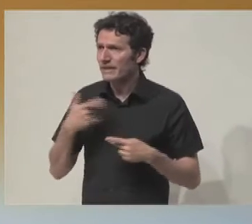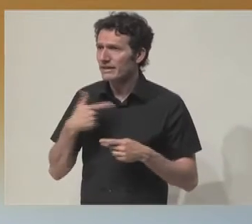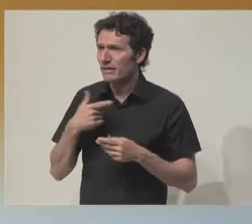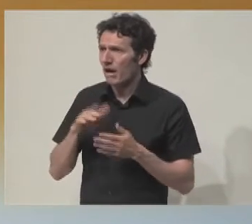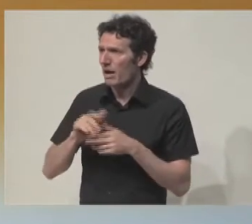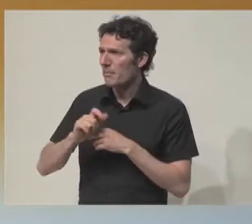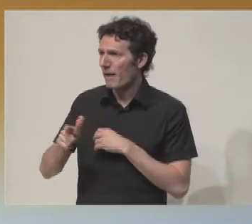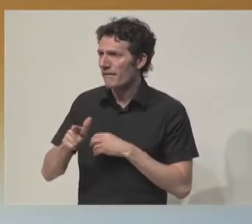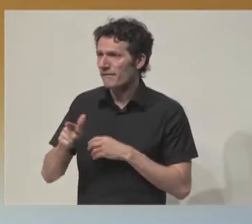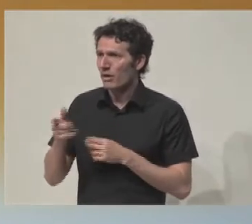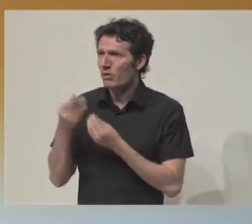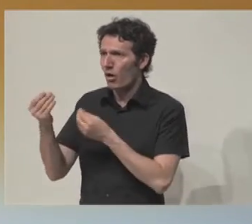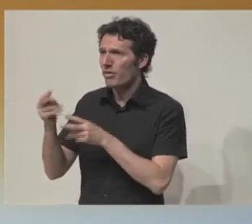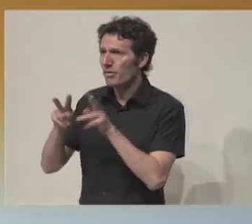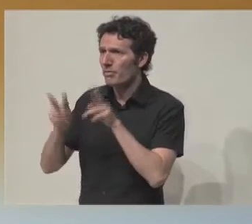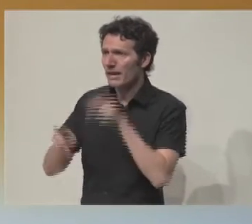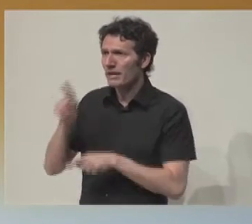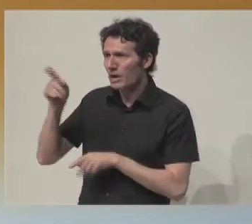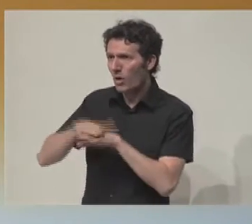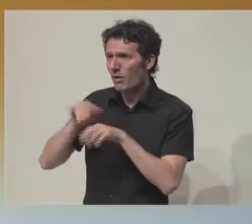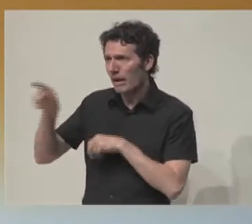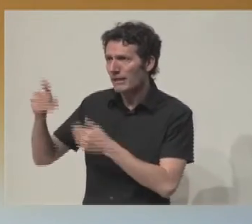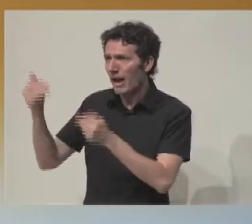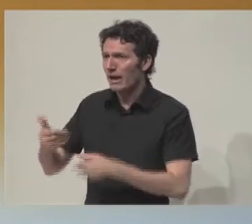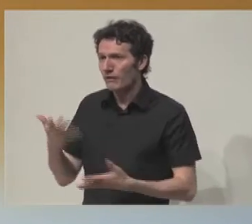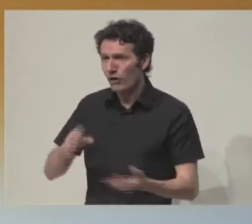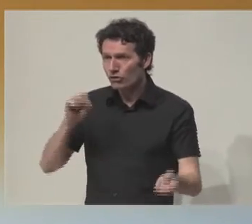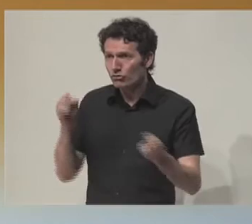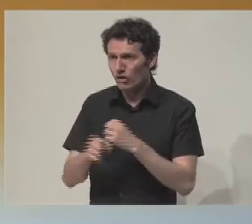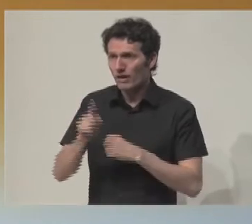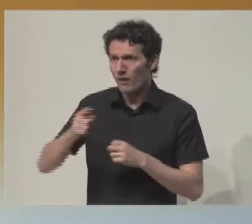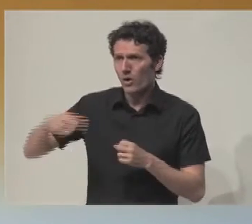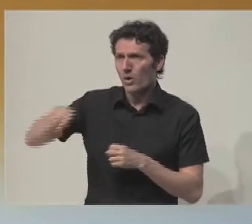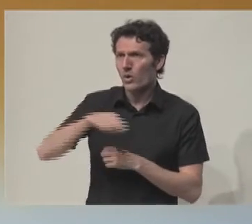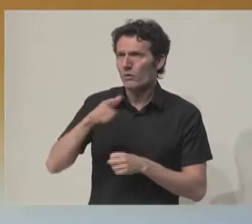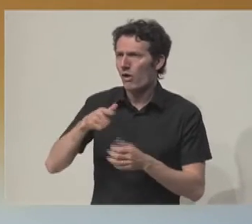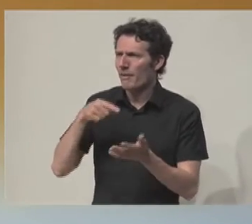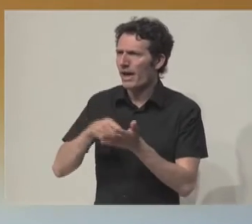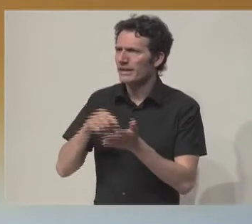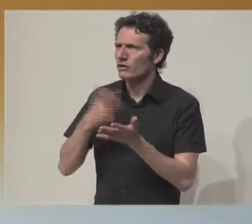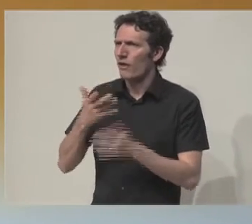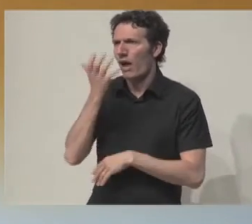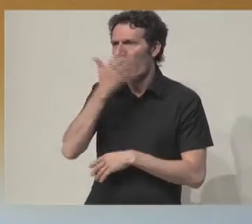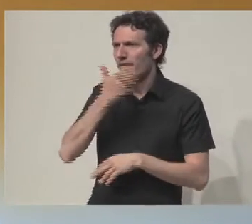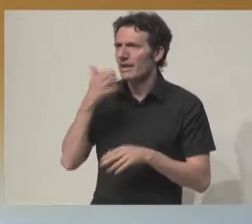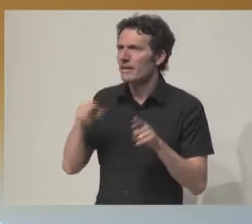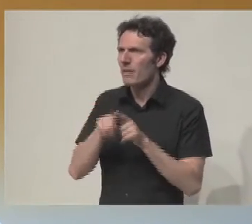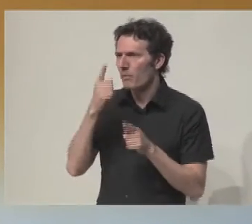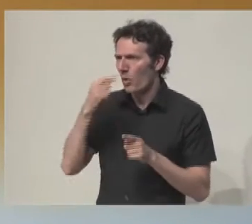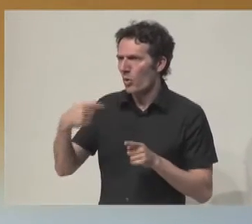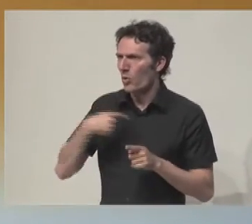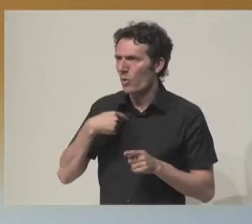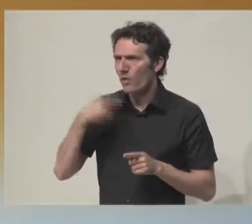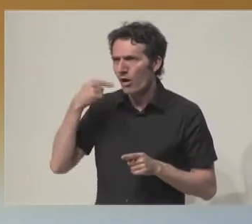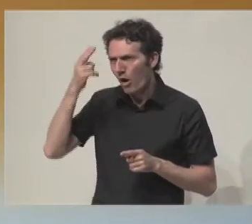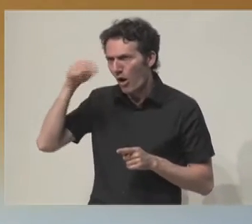sûr les paysans de là bas si vous voulez que ça change alors il faut que vous exigiez que l'on fasse pour l'afrique ce qu'on a fait pour nous l'europe